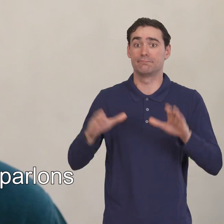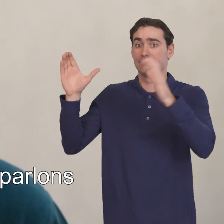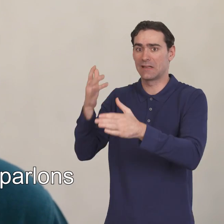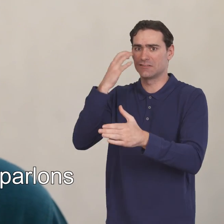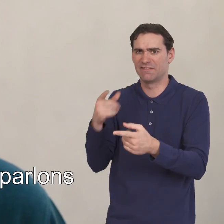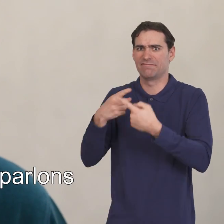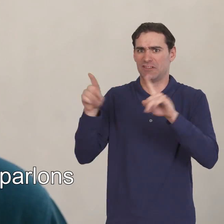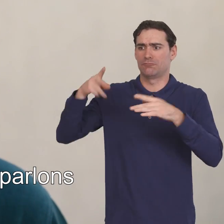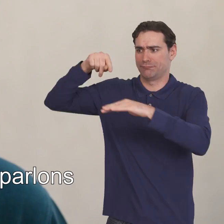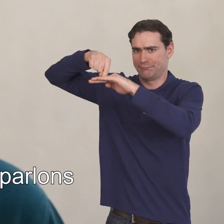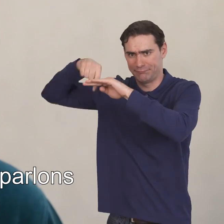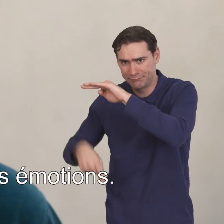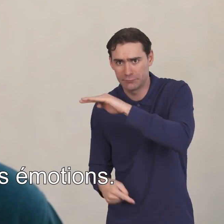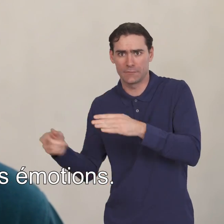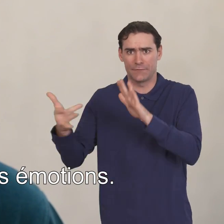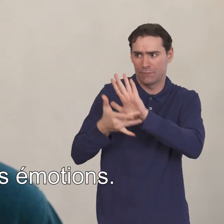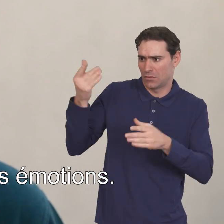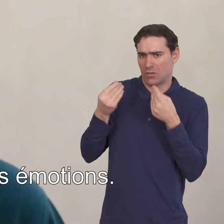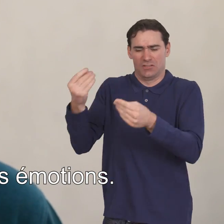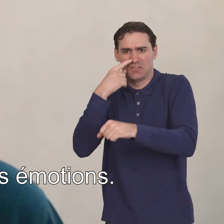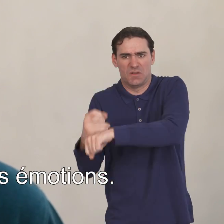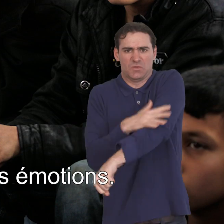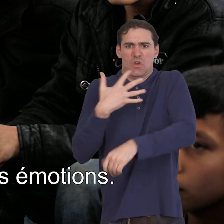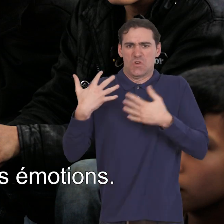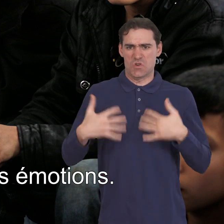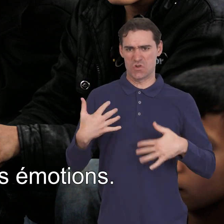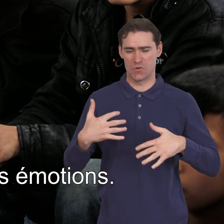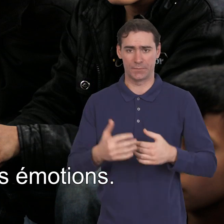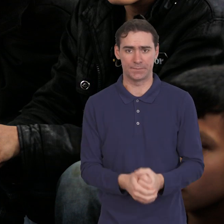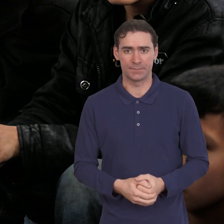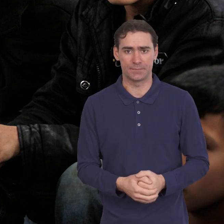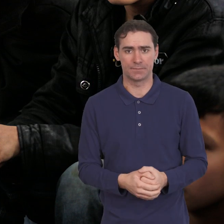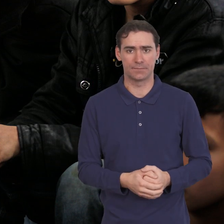Avec les adolescents, nous parlons plus de la façon dont leur fuite a pu affecter leurs émotions.